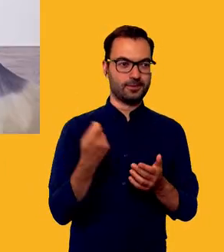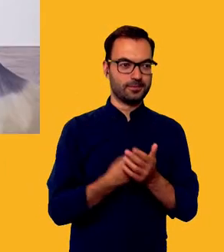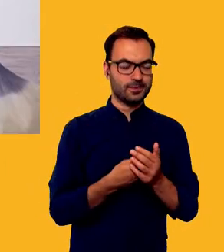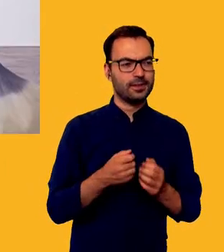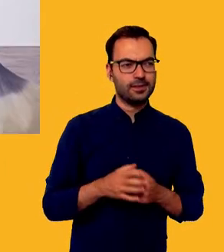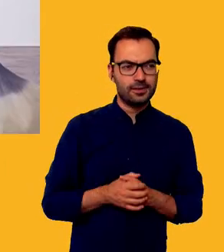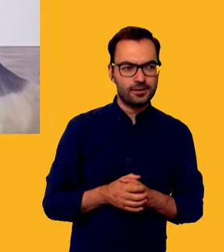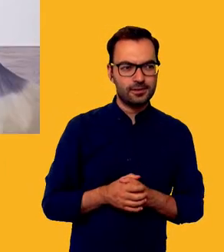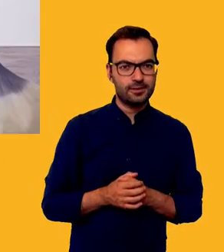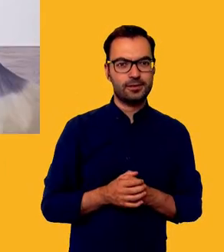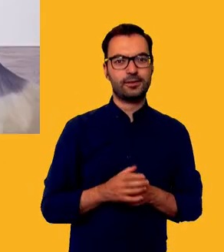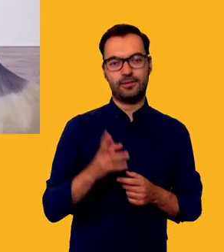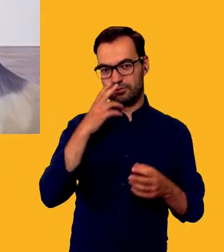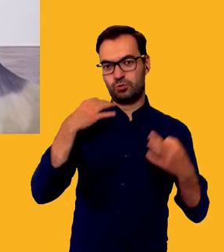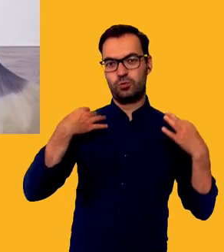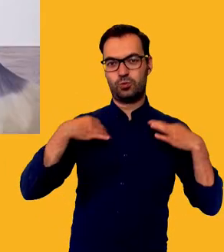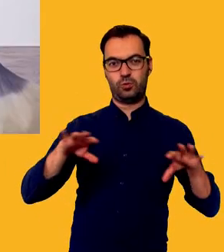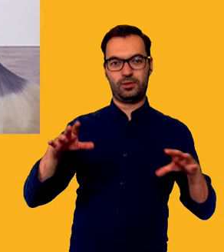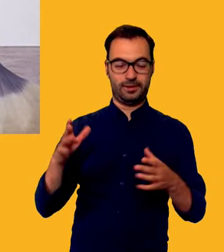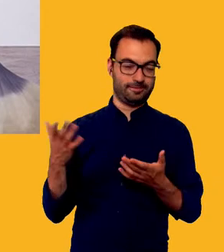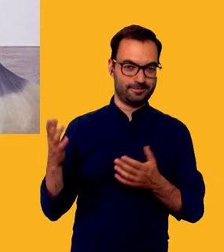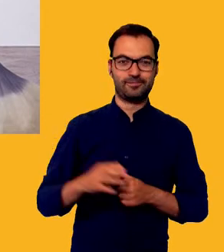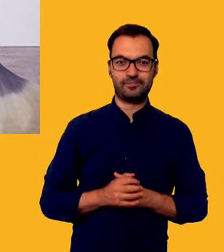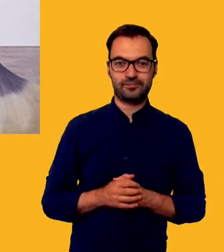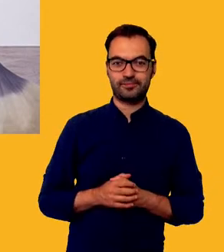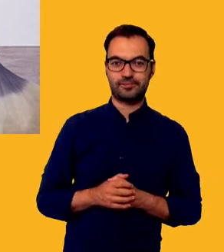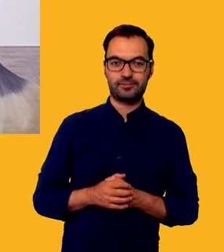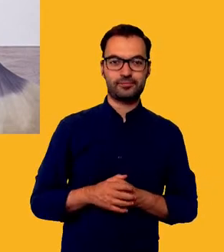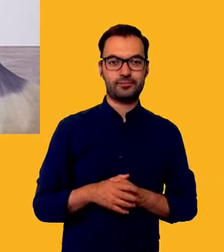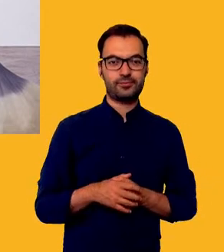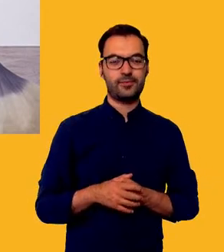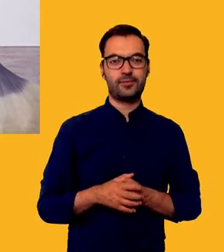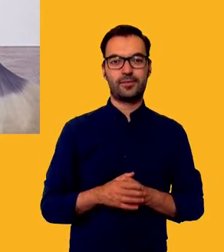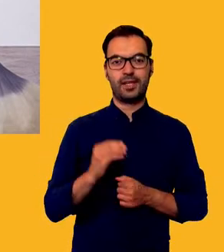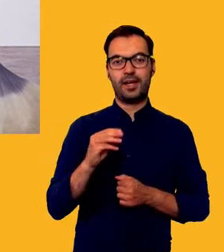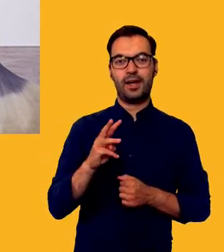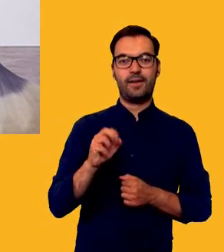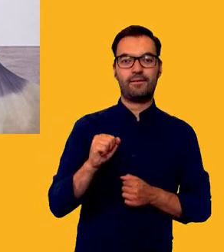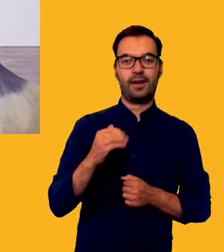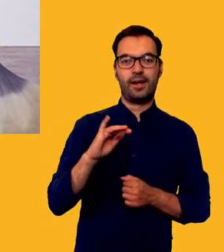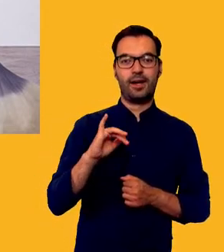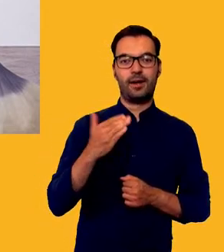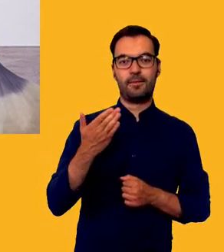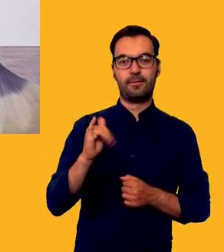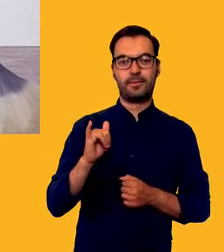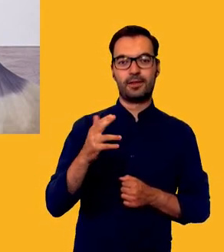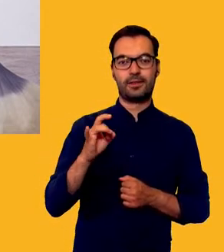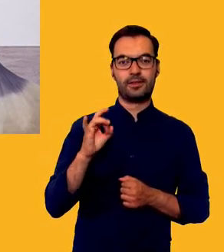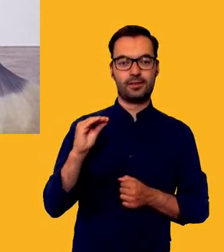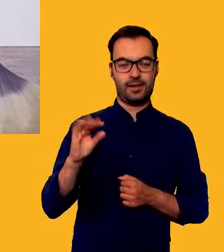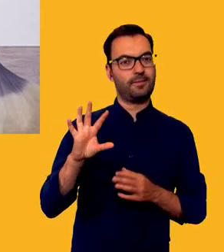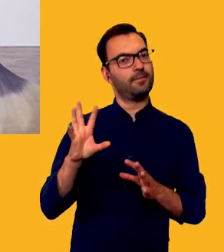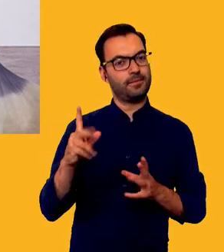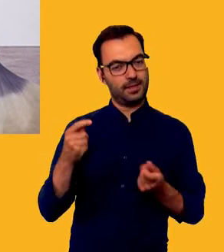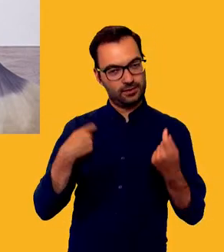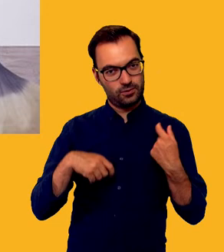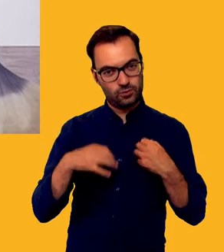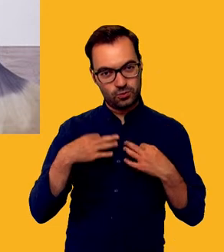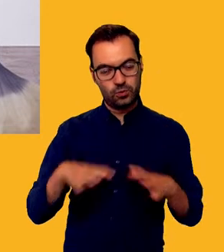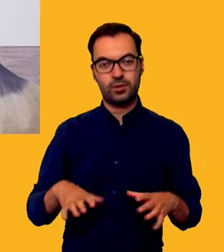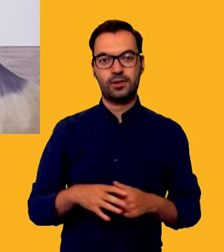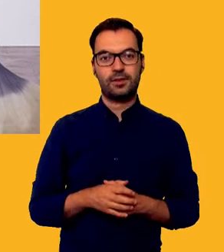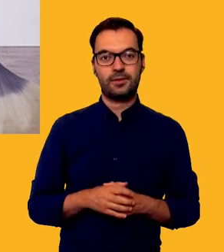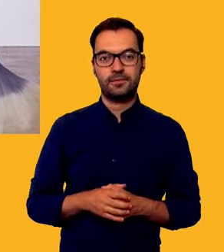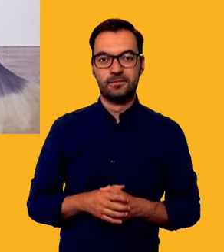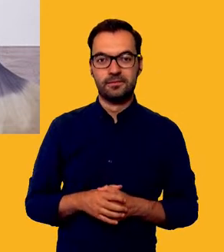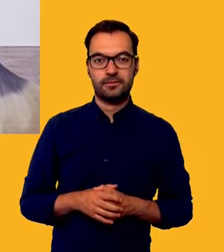do fotografii, tam będzie widać te suknie w pełnej krasie. To jest suknia z kolekcji Ewy Minge, przepięknie zresztą wyglądająca i na modelce, i na